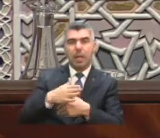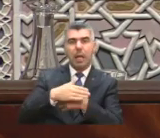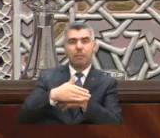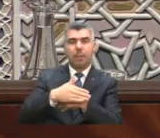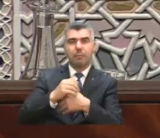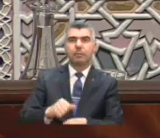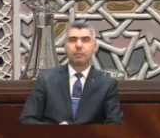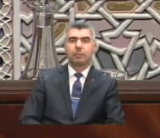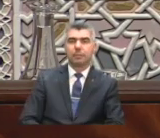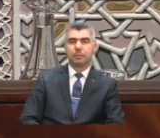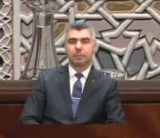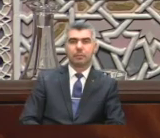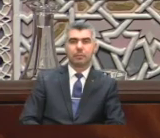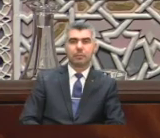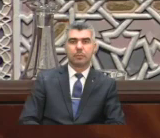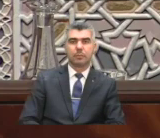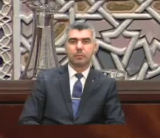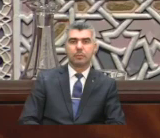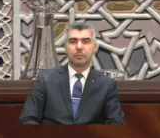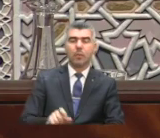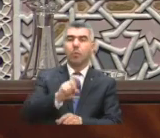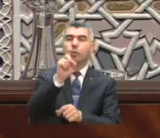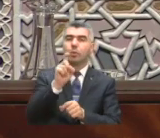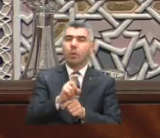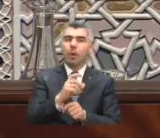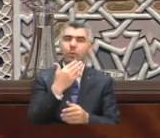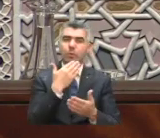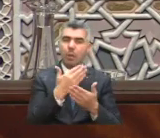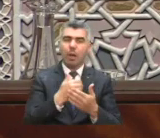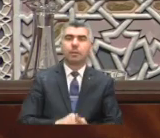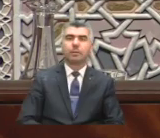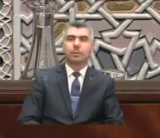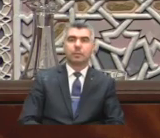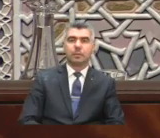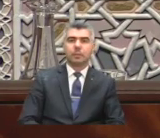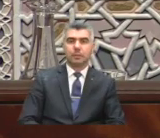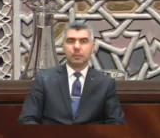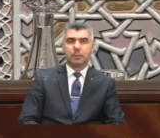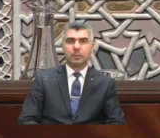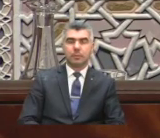الوطني للأحرار. فليتفضل أحد وضع السؤال.